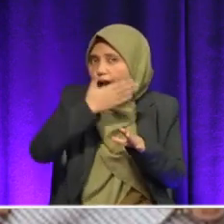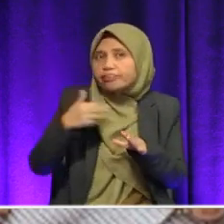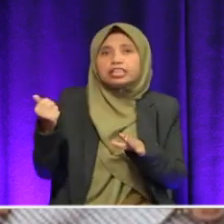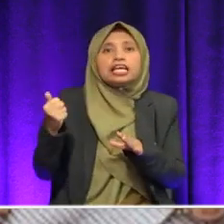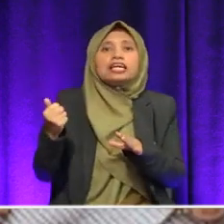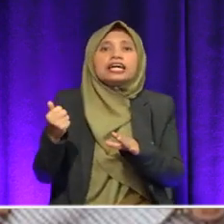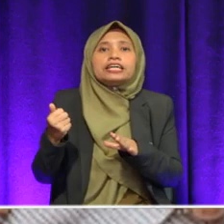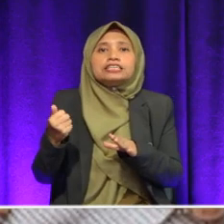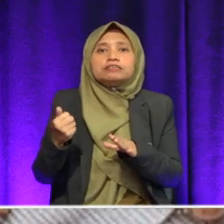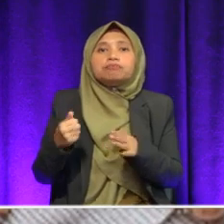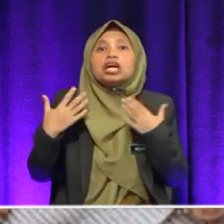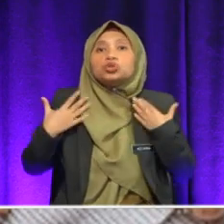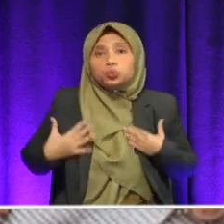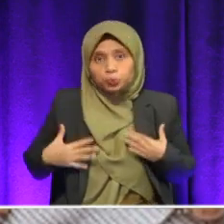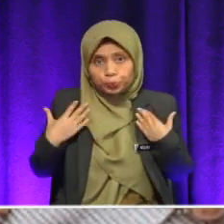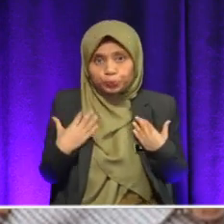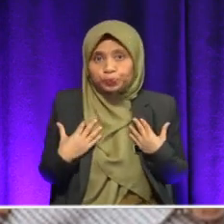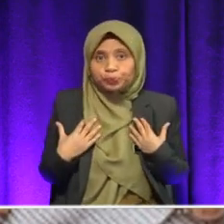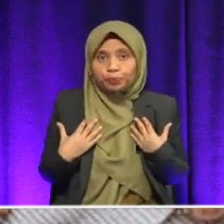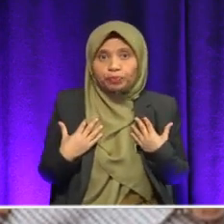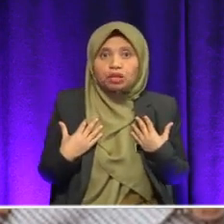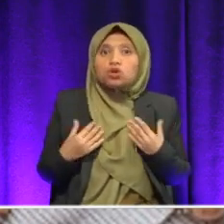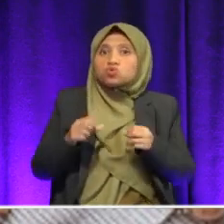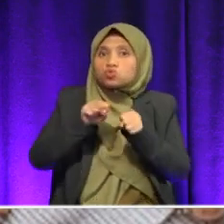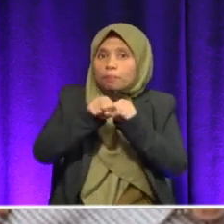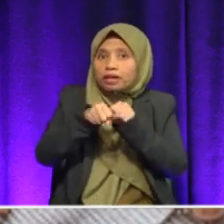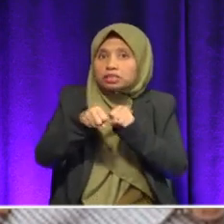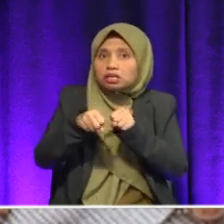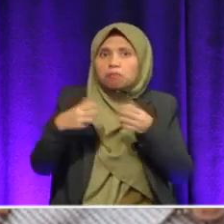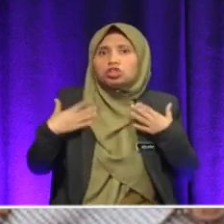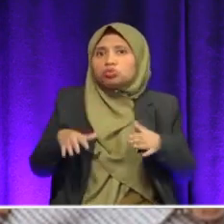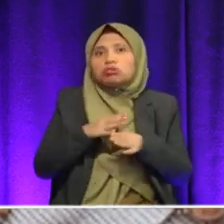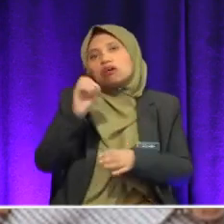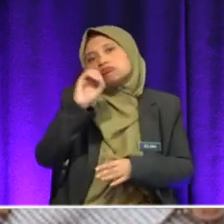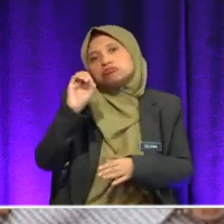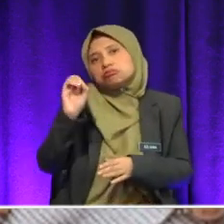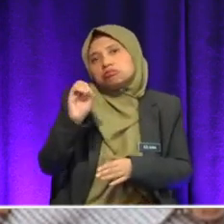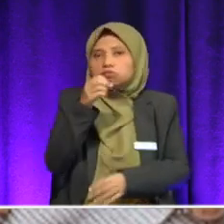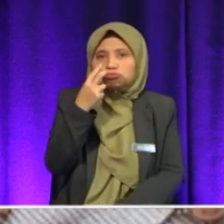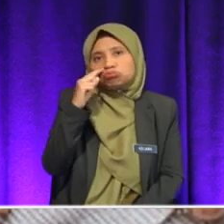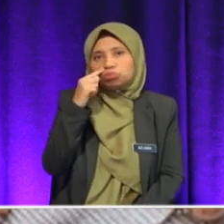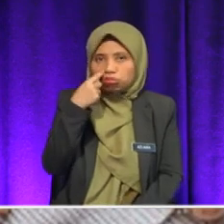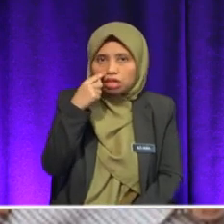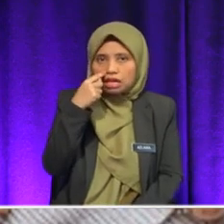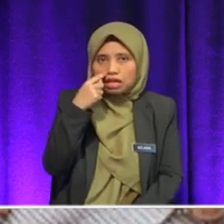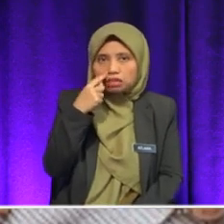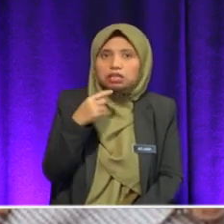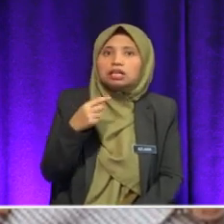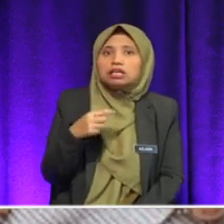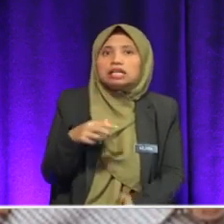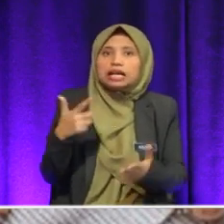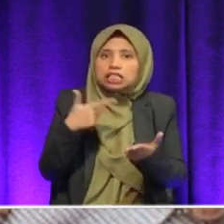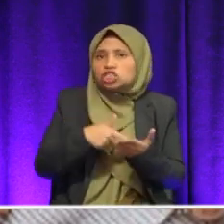atau memperindahkan lagi suatu pakaian itu supaya pakaian tidak nampak kosong nampak ciri-cirinya lebih menarik dan